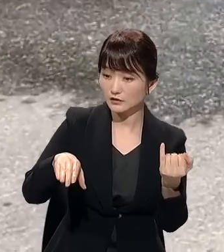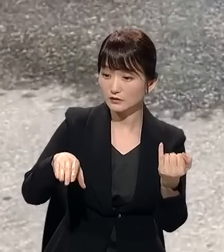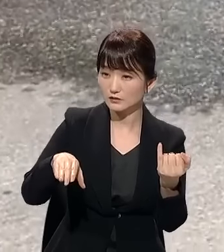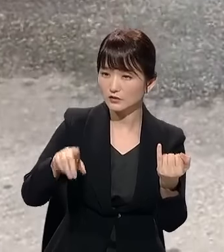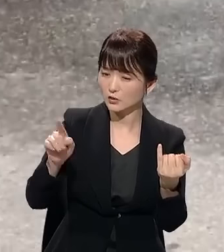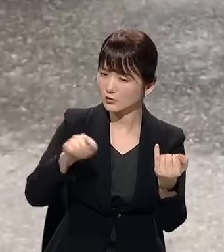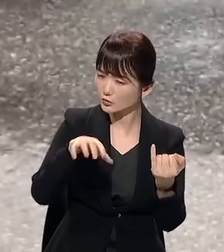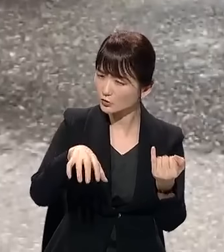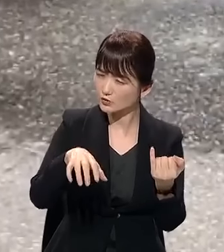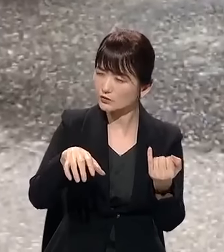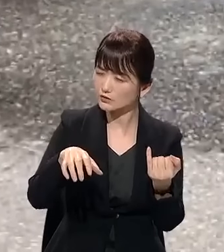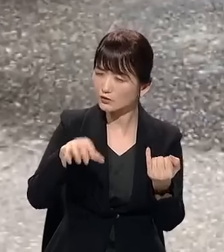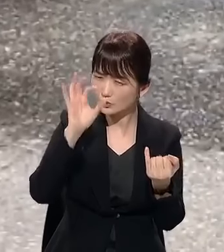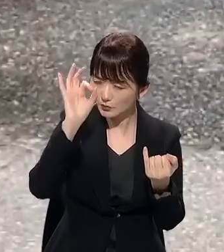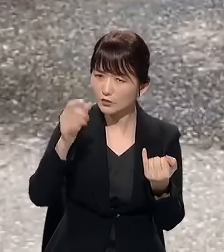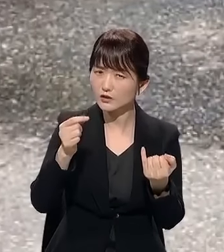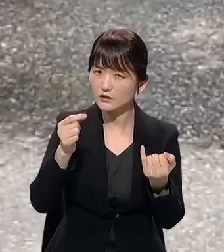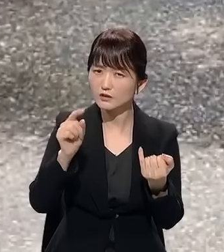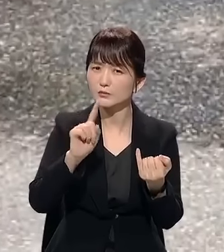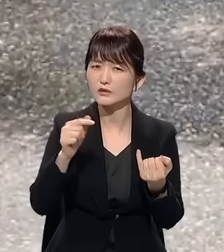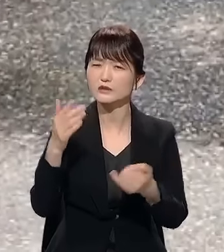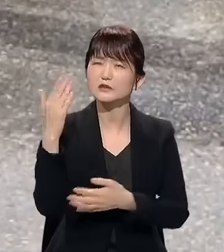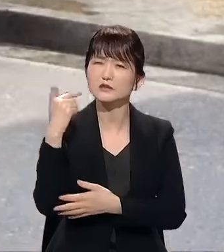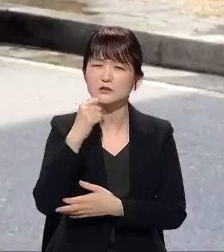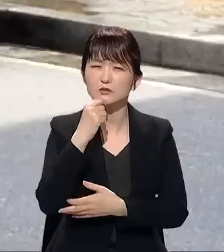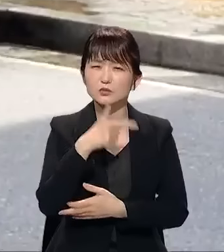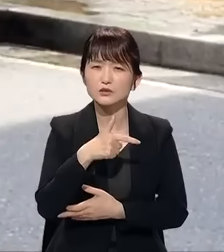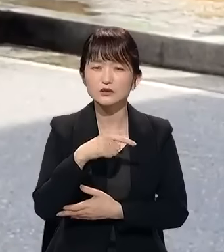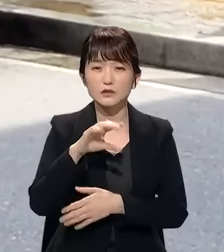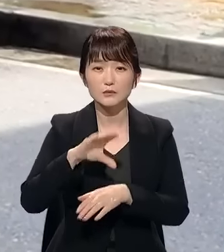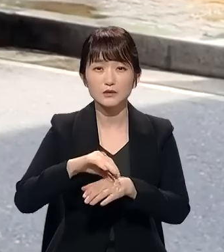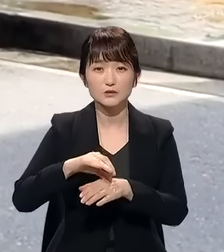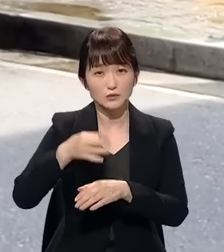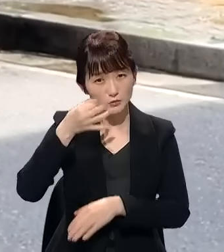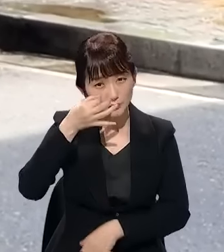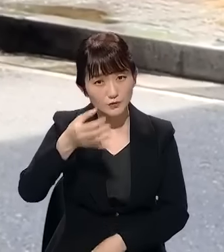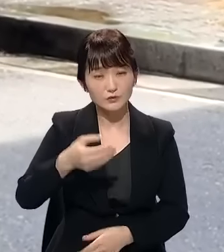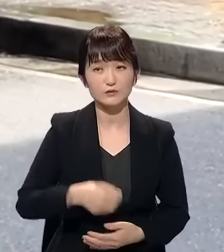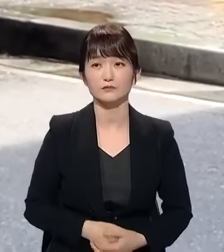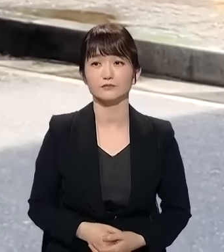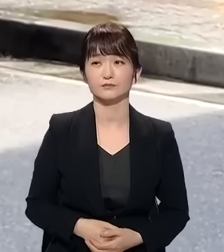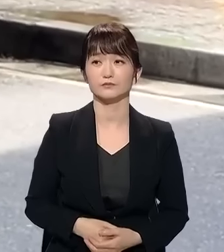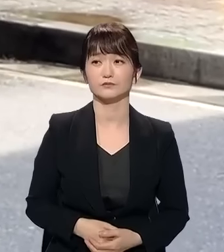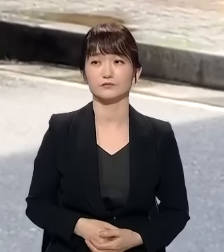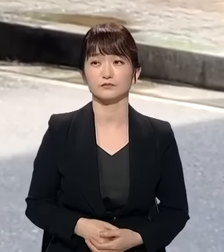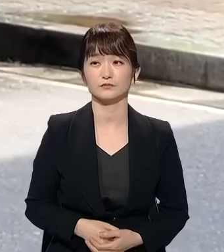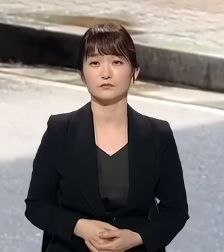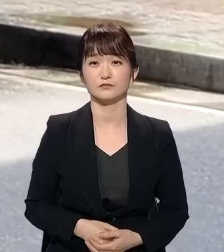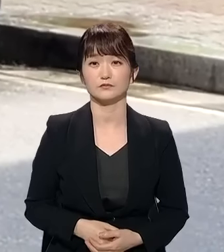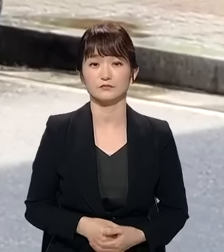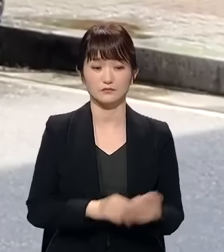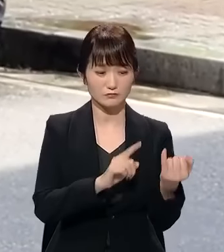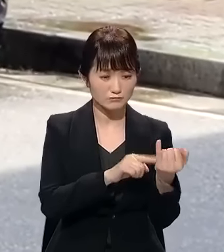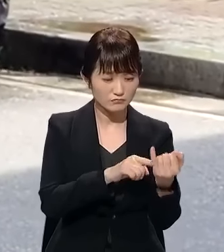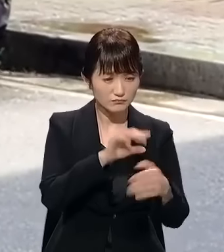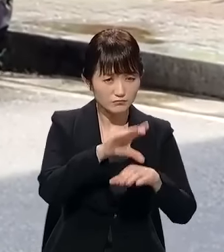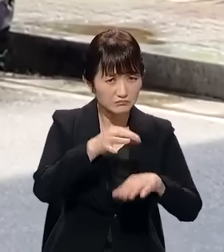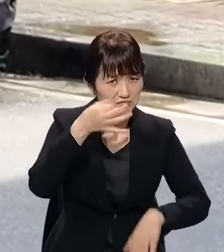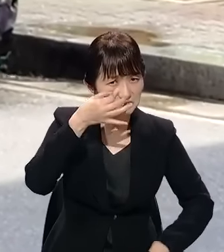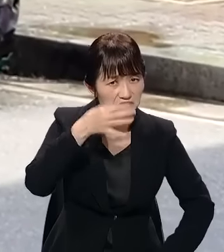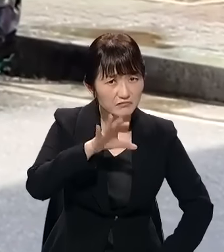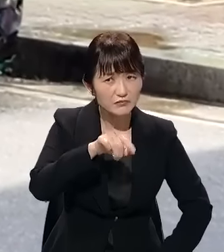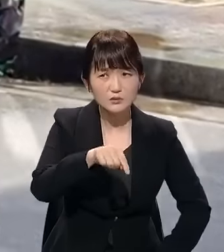어딘지 기시감이 든다 했더니 그렇습니다. 지난 월요일 한번 방송했는데 저 여성 방송을 못 봤는지 계속 이러고